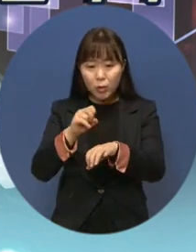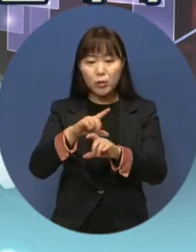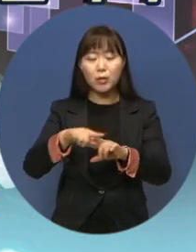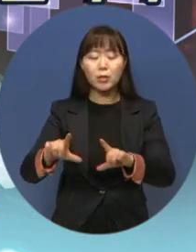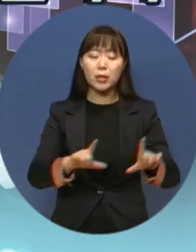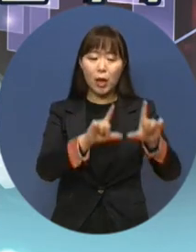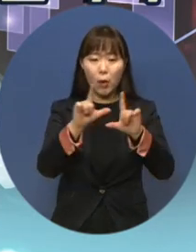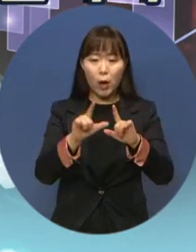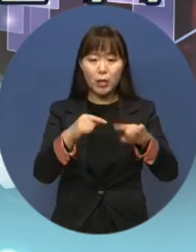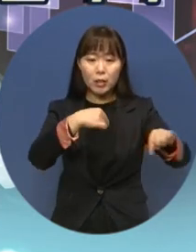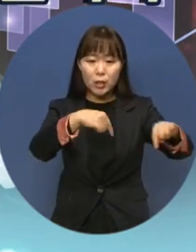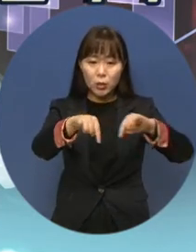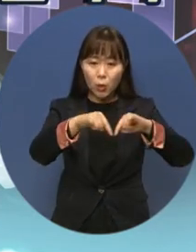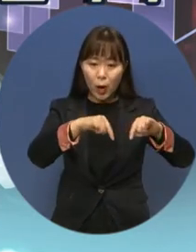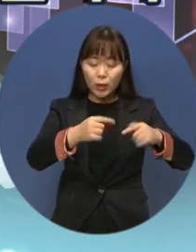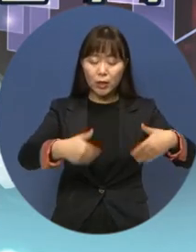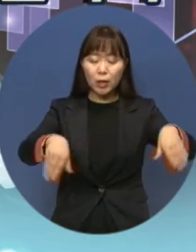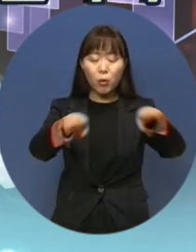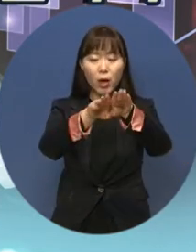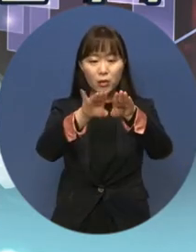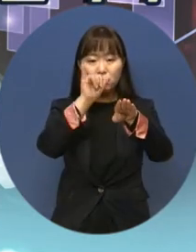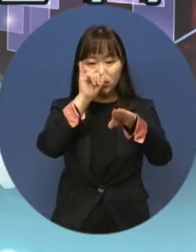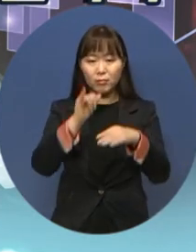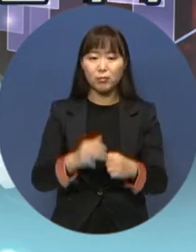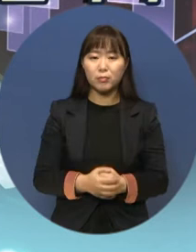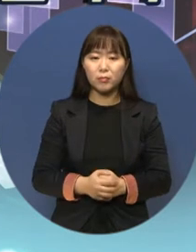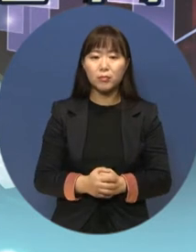생활 지도를 하는 시설이 있습니다.